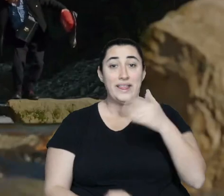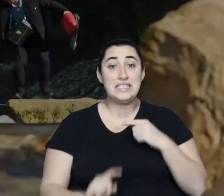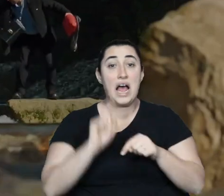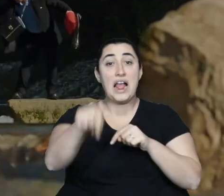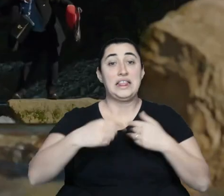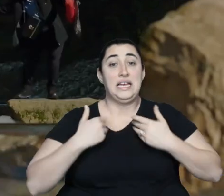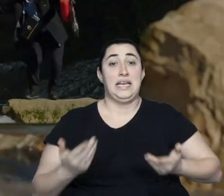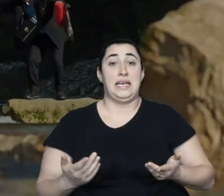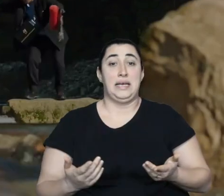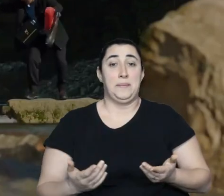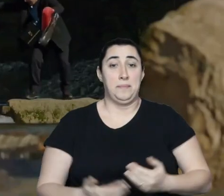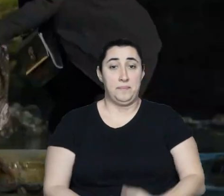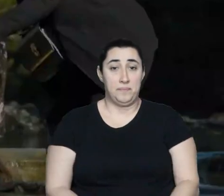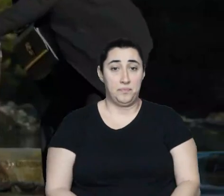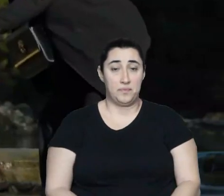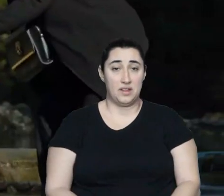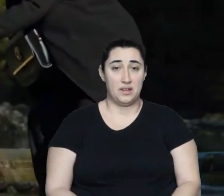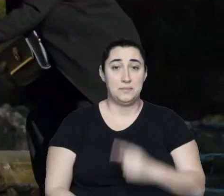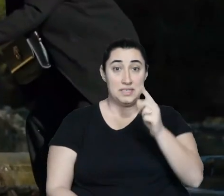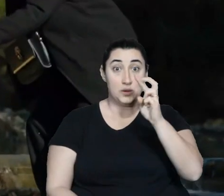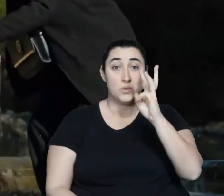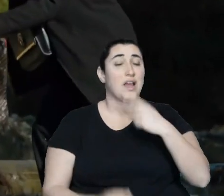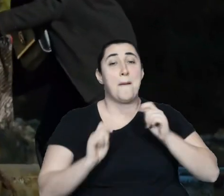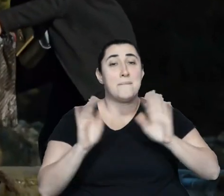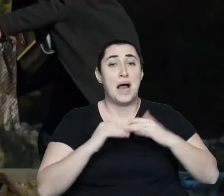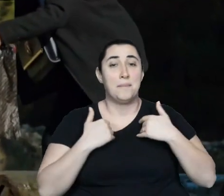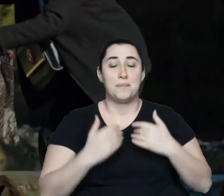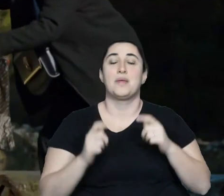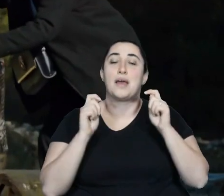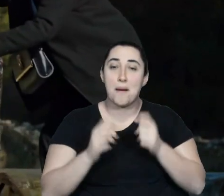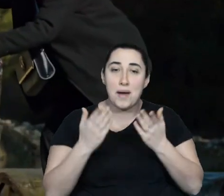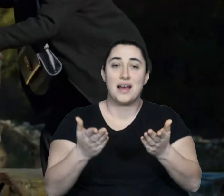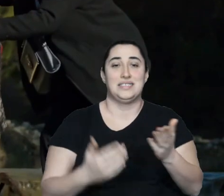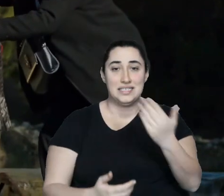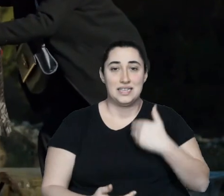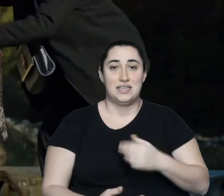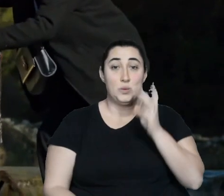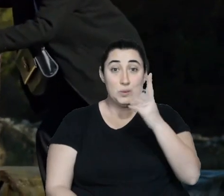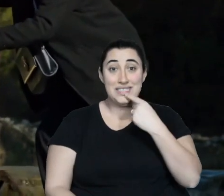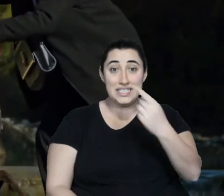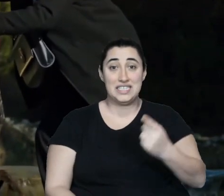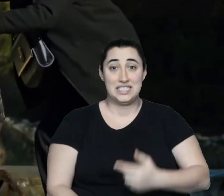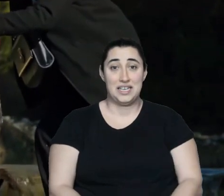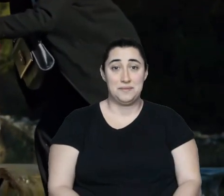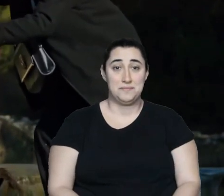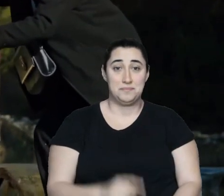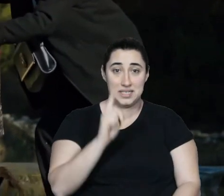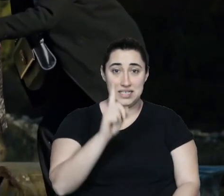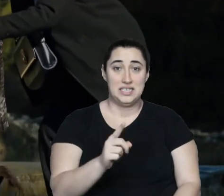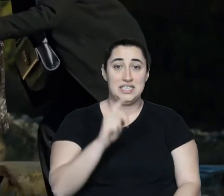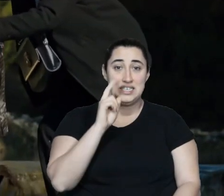nasıl geçeceğim? 3 deyince. Yapamayacağım. Bak yaparsın bak. 3 deyince.